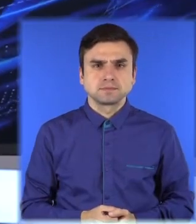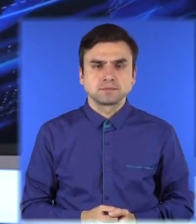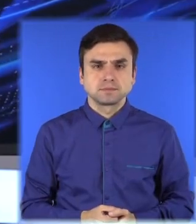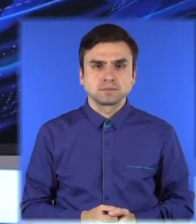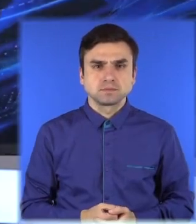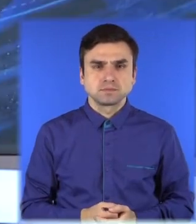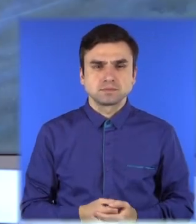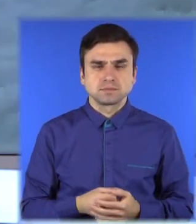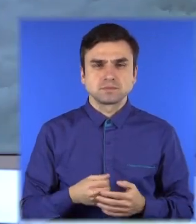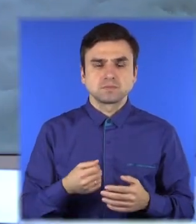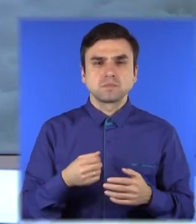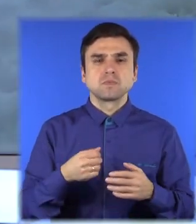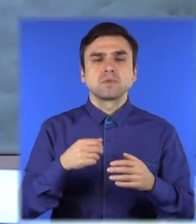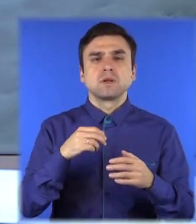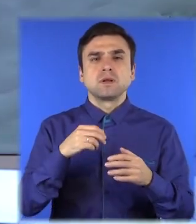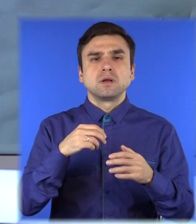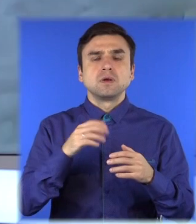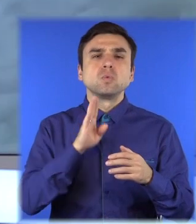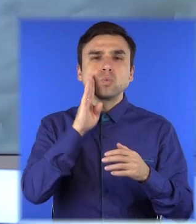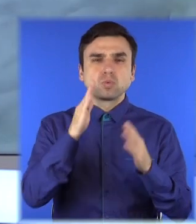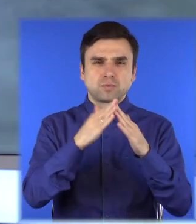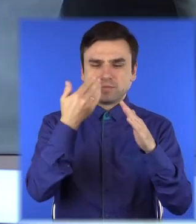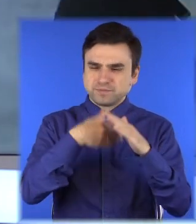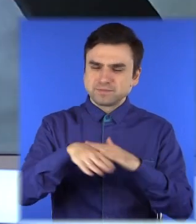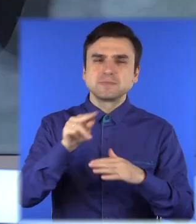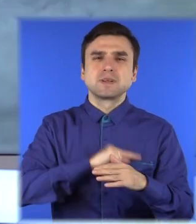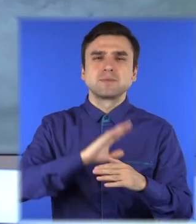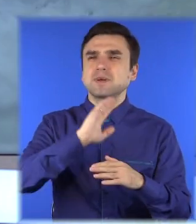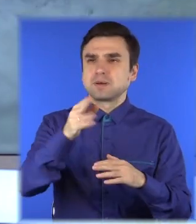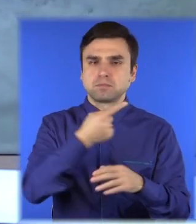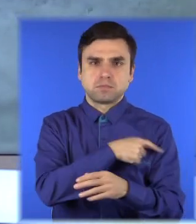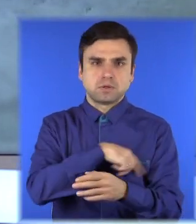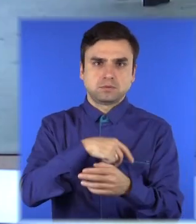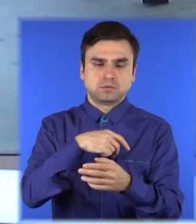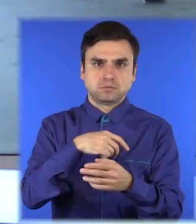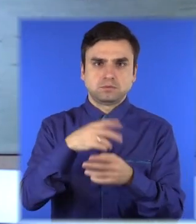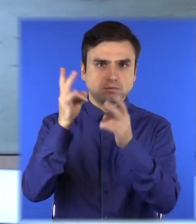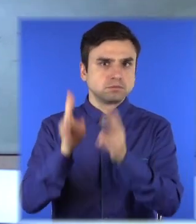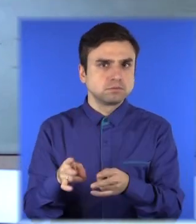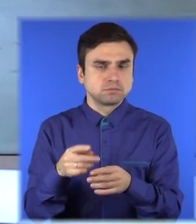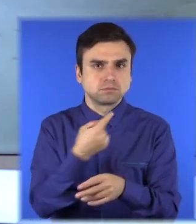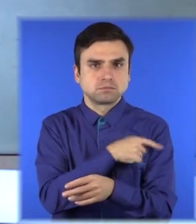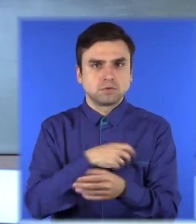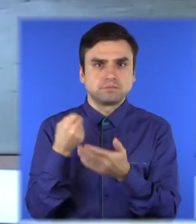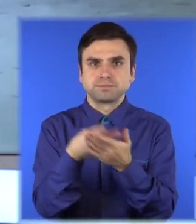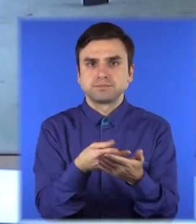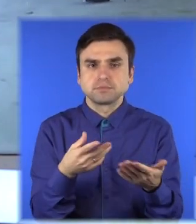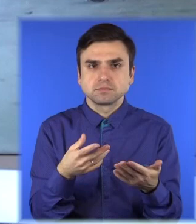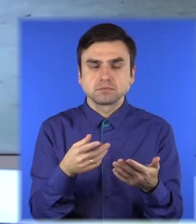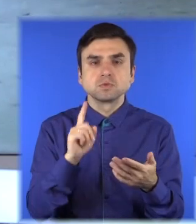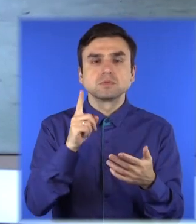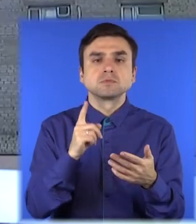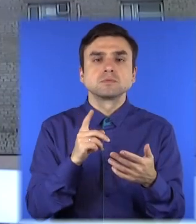Пішов на роботу, а потрапив до лікарні. Після першого снігу та морозів на дорогах міста сніжно та слизько. Тротуари та